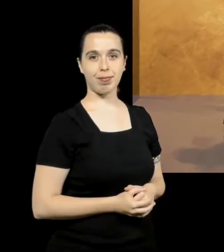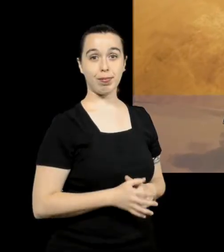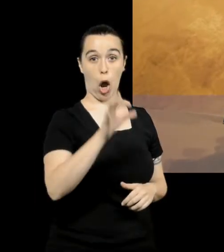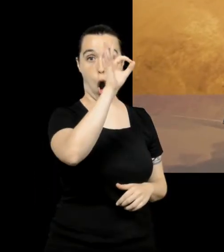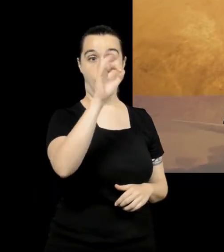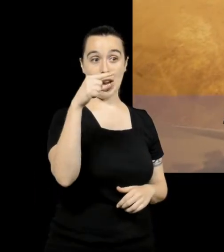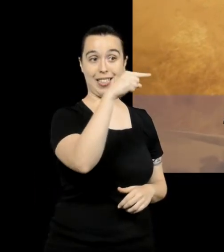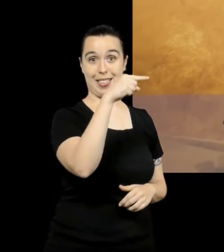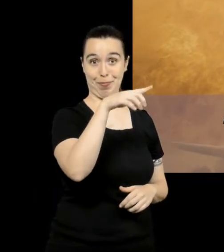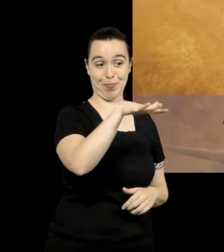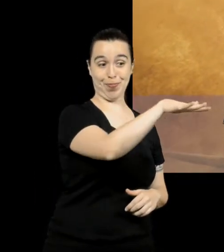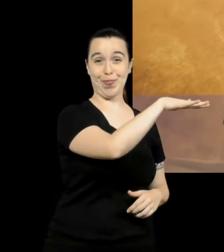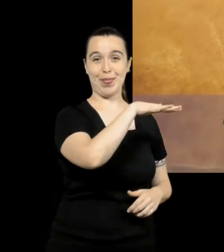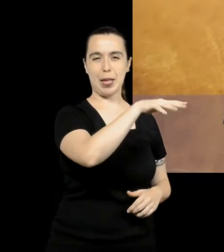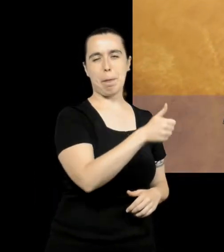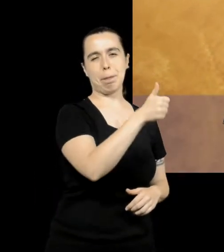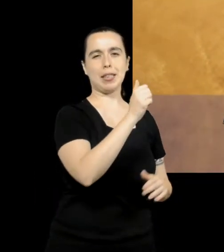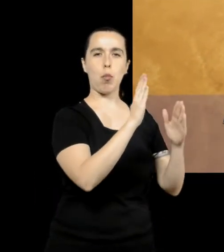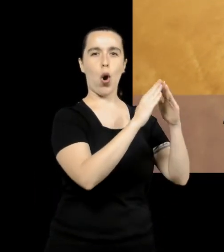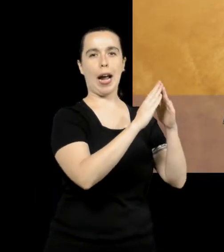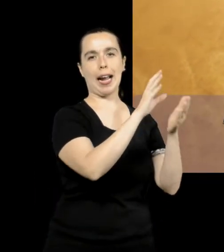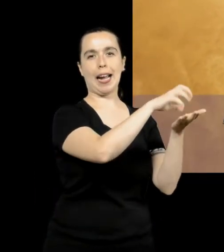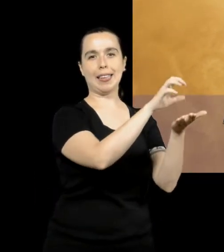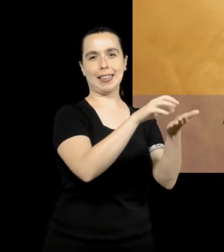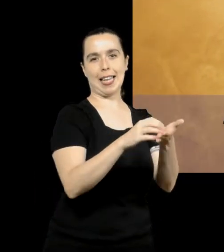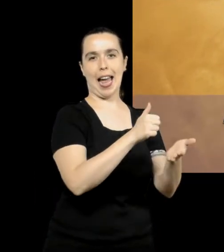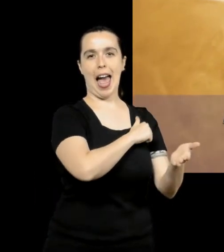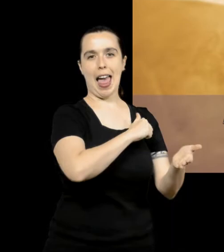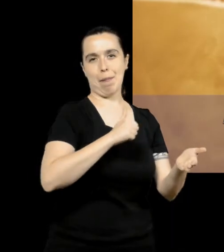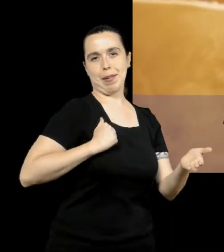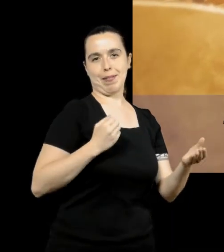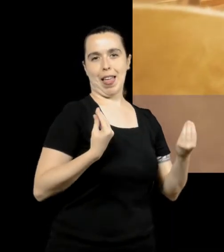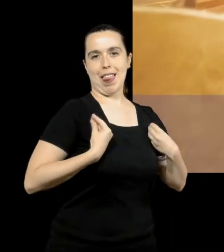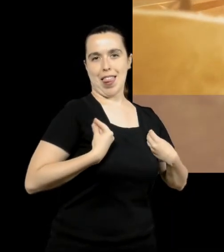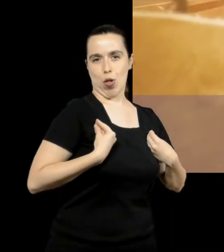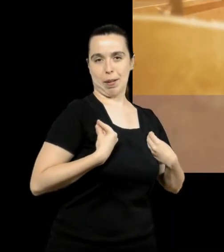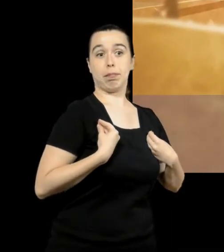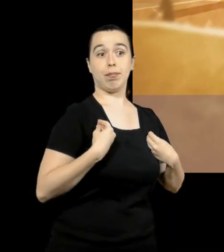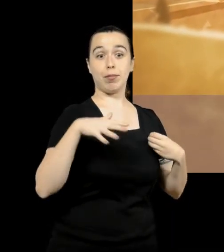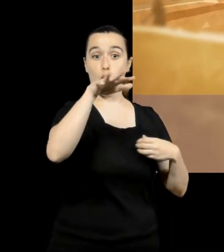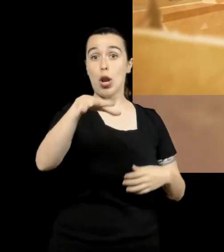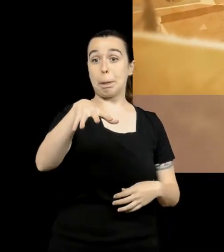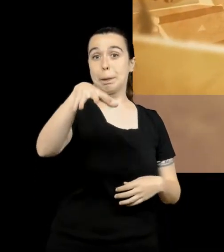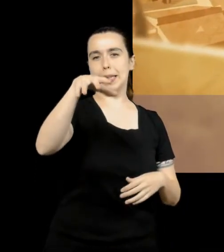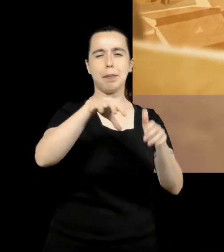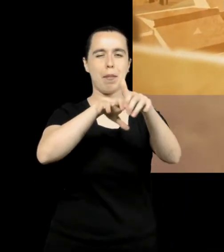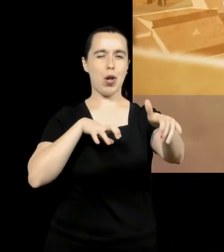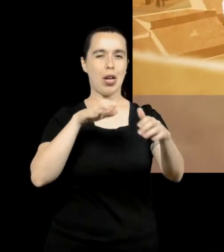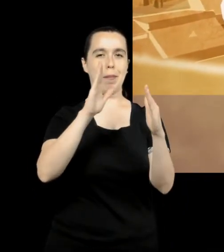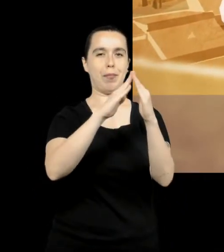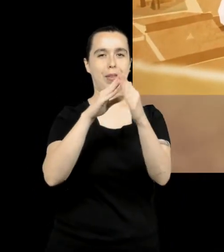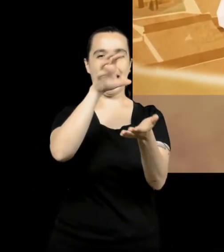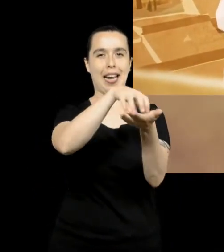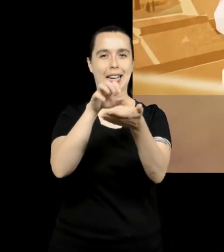A l'oest hi havia més habitatges i, segurament, a la zona alta, estances de prestigi. Al punt més elevat de la península també hi havia